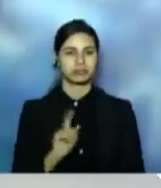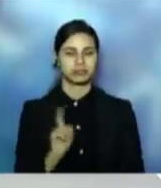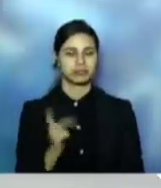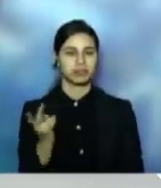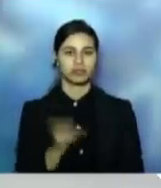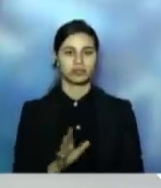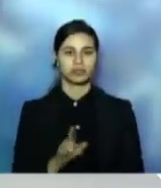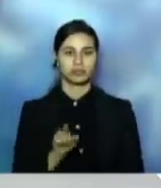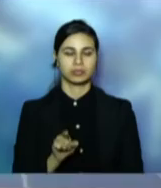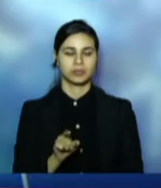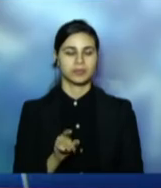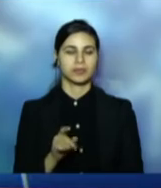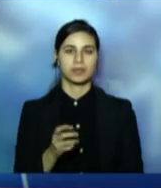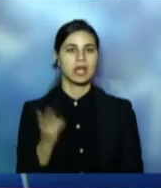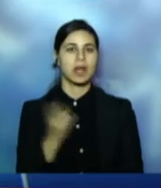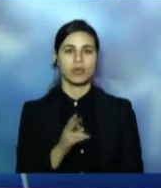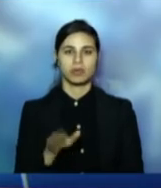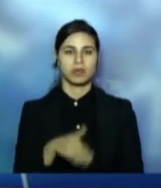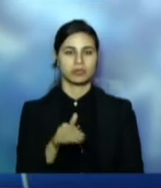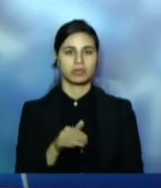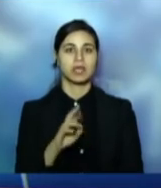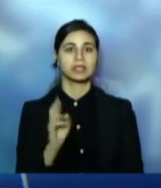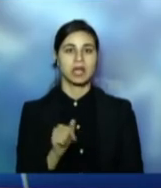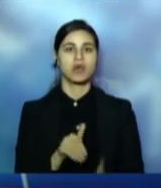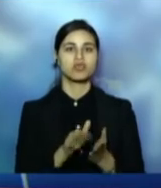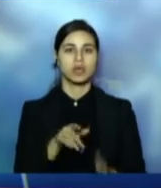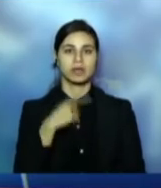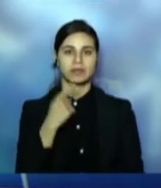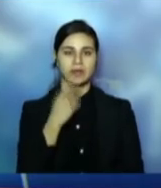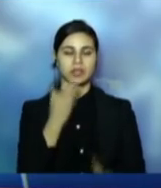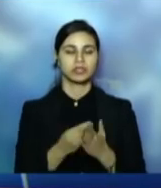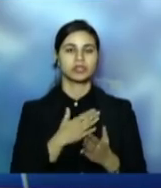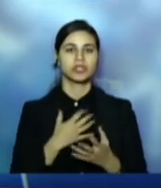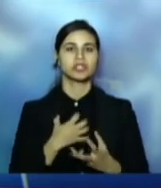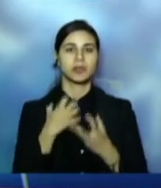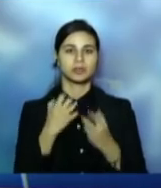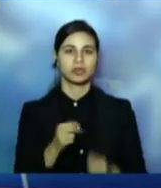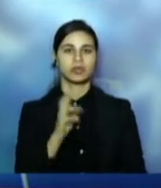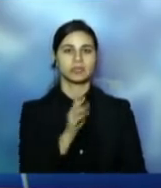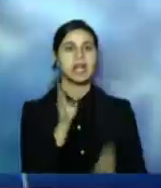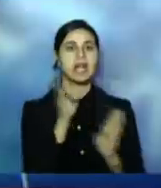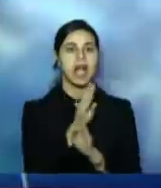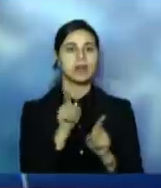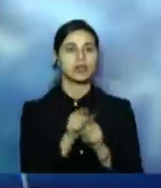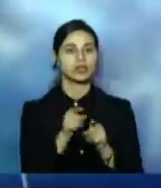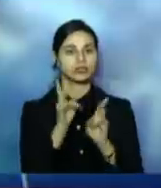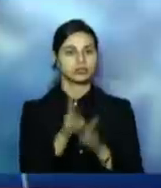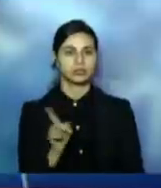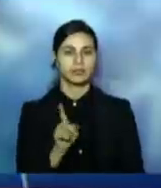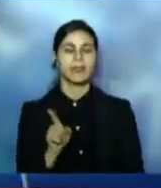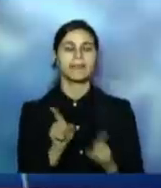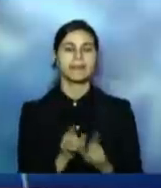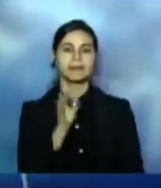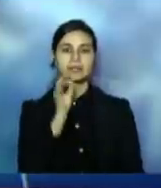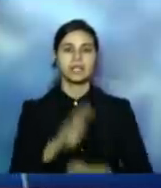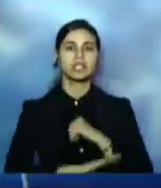პოლიეთილენის პარკები აღარ გამოვიყენოთ და უარი ვთქვათ ჩვენი ჯანმრთელობის და გარემოს სასარგებლოდ. აგრეთვე